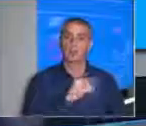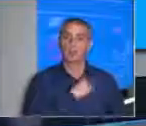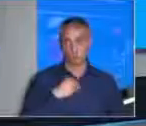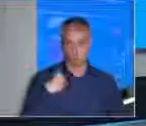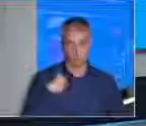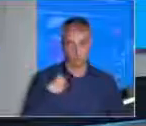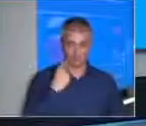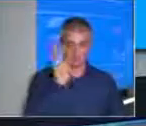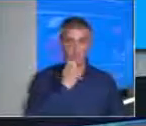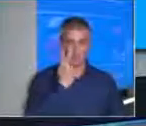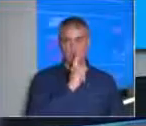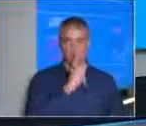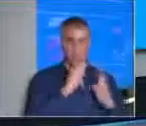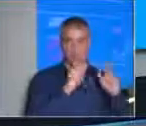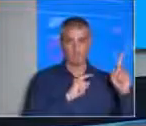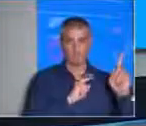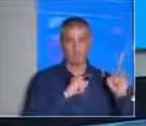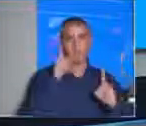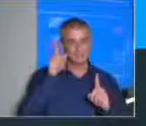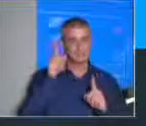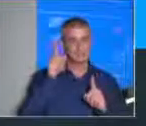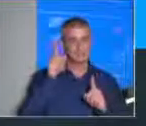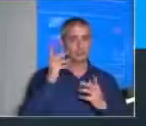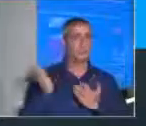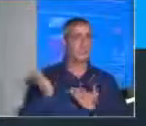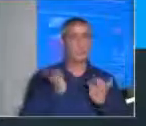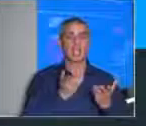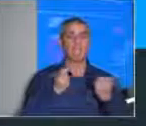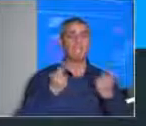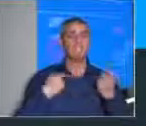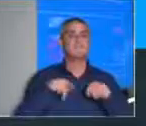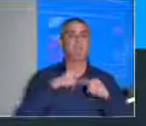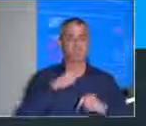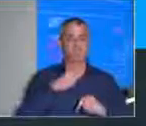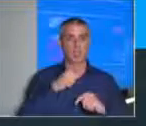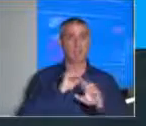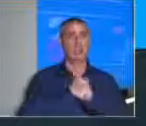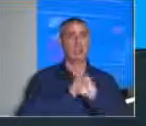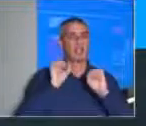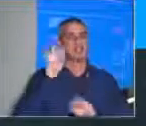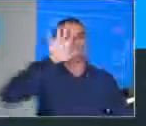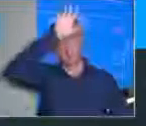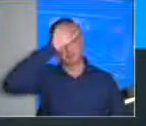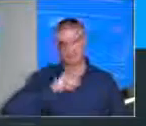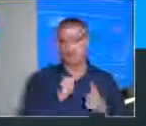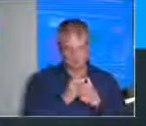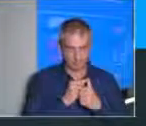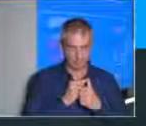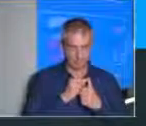פולין, וכמובן לא צרפת, היא זאת שאירחה את ועידת הגרעין נגד